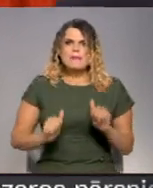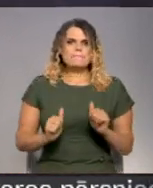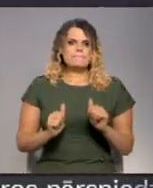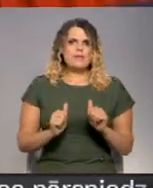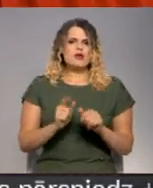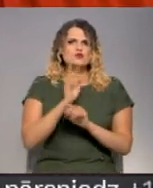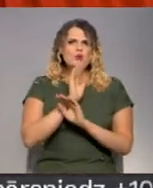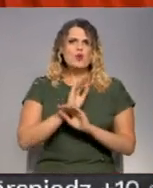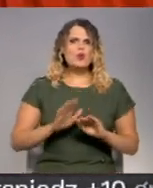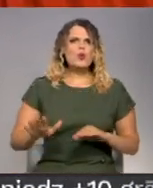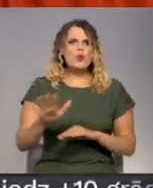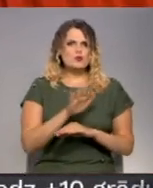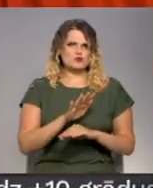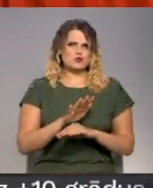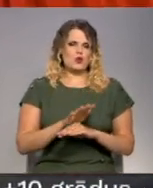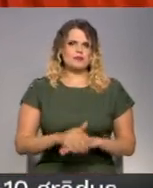ir klusums!